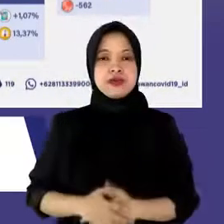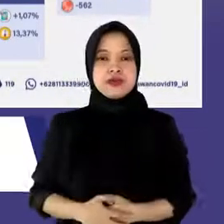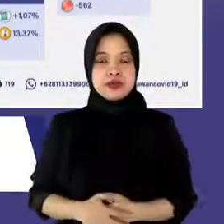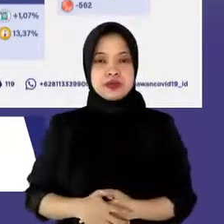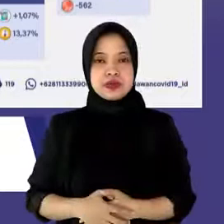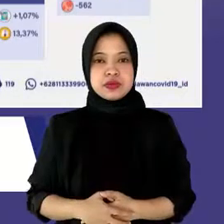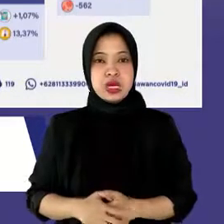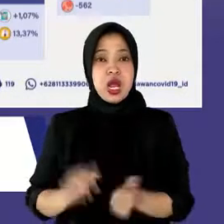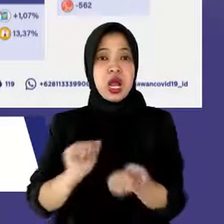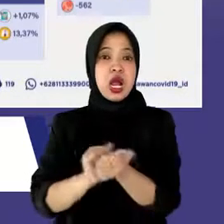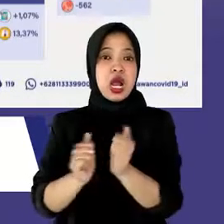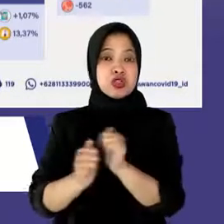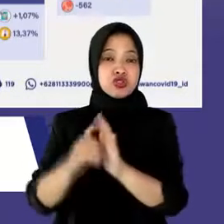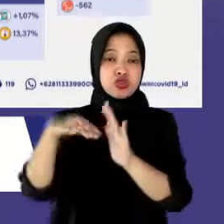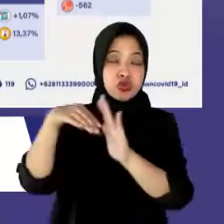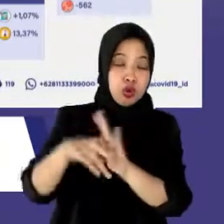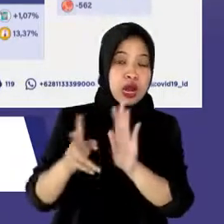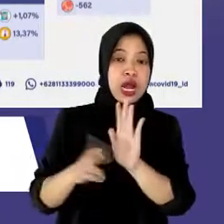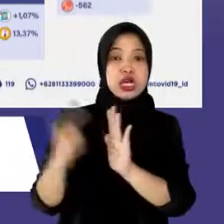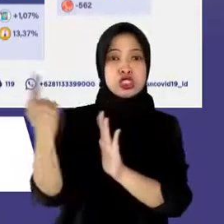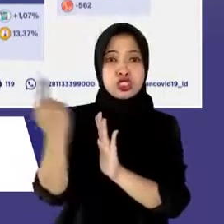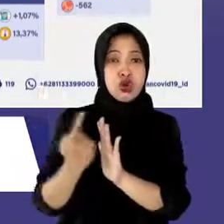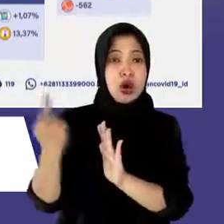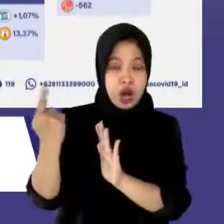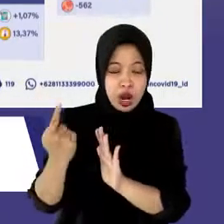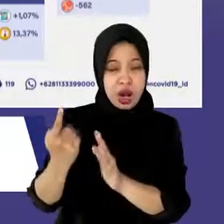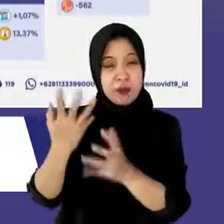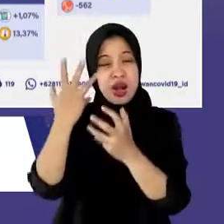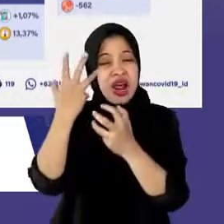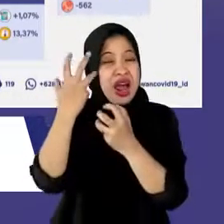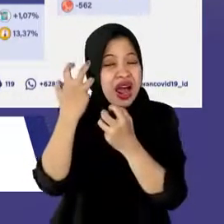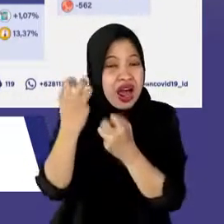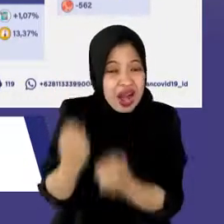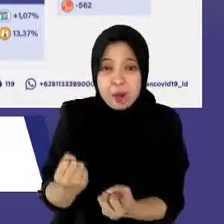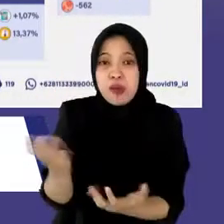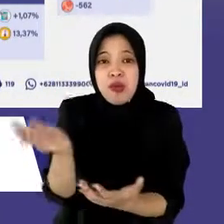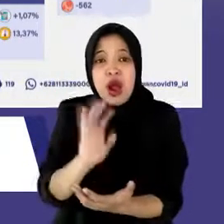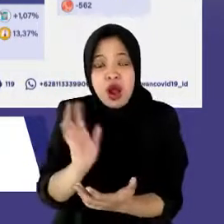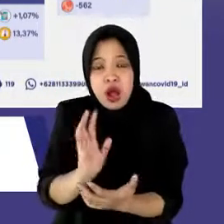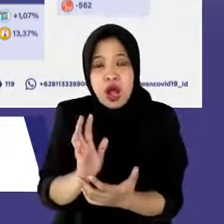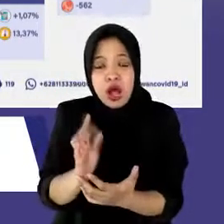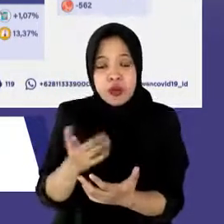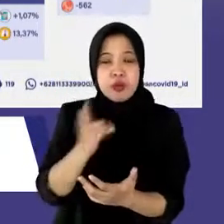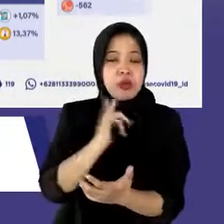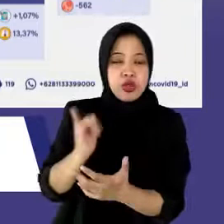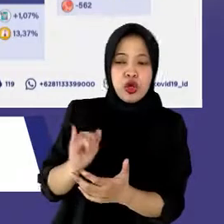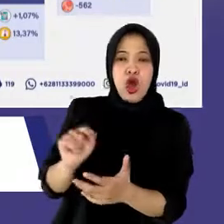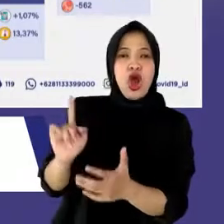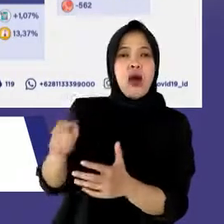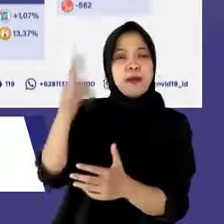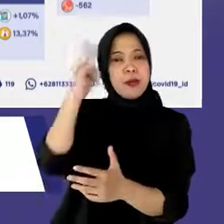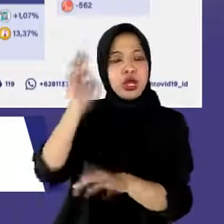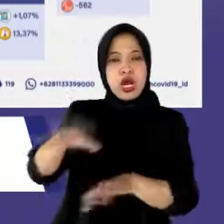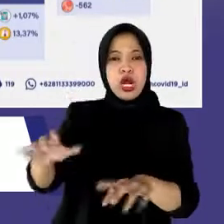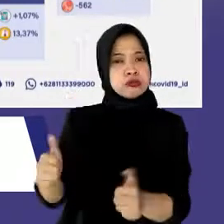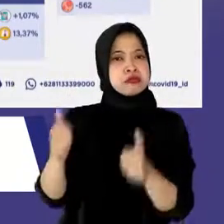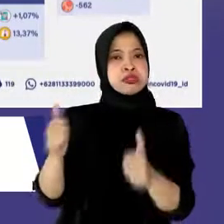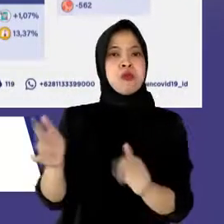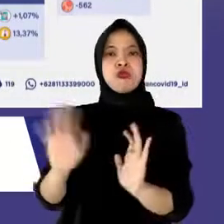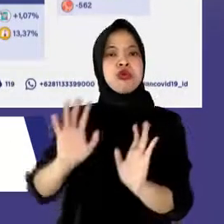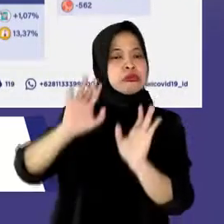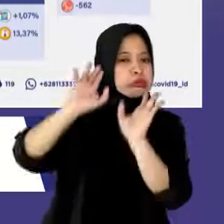adanya penurunan kasus di tingkat nasional seyogyanya tidak serta-merta menjadi justifikasi bagi pemerintah daerah untuk